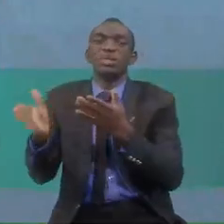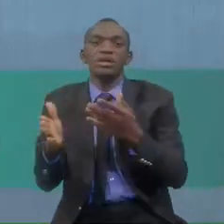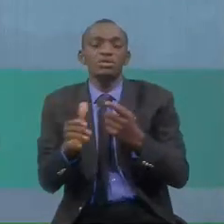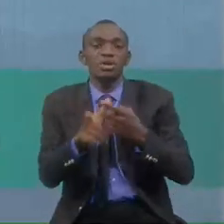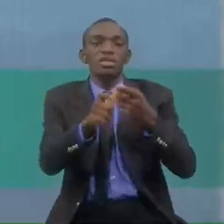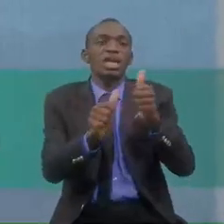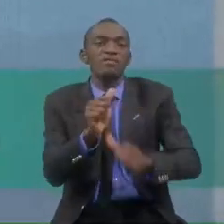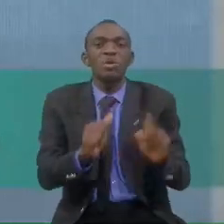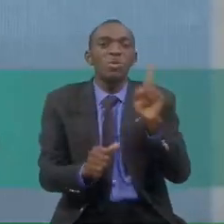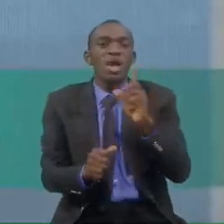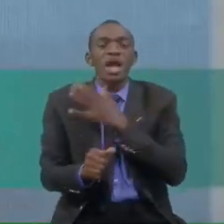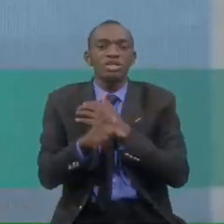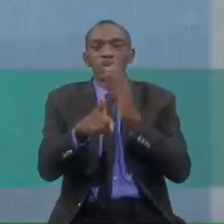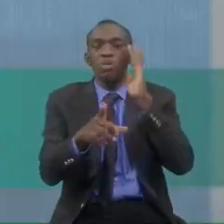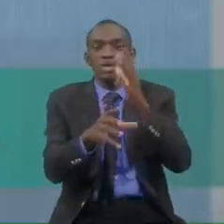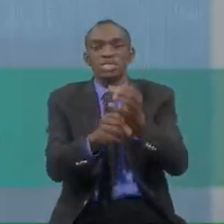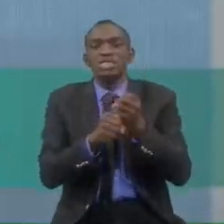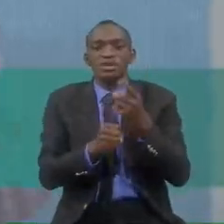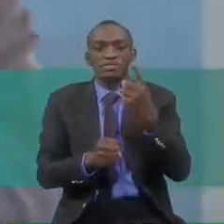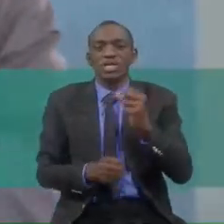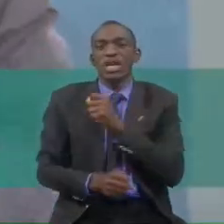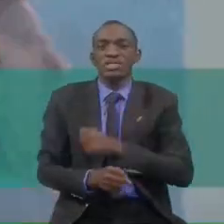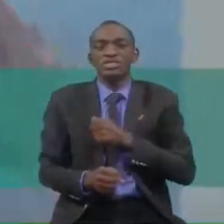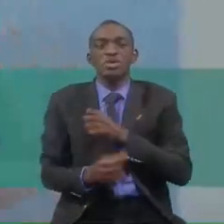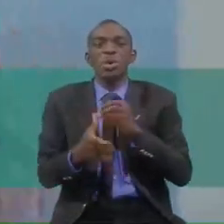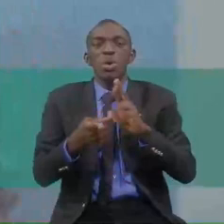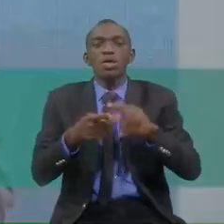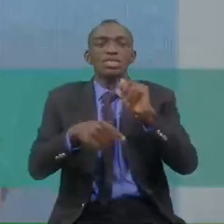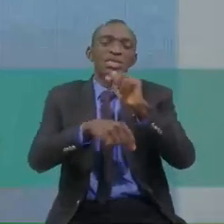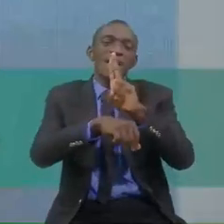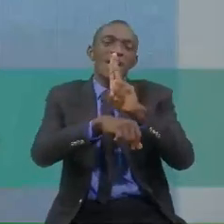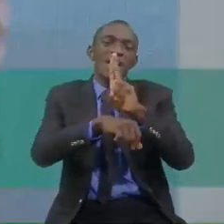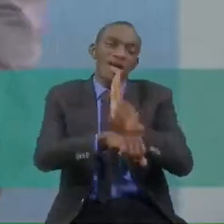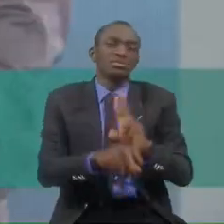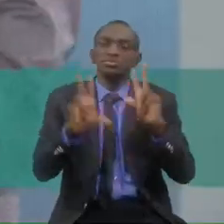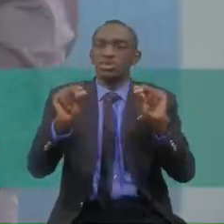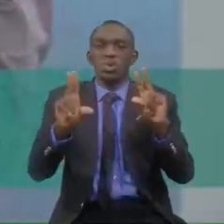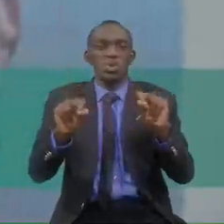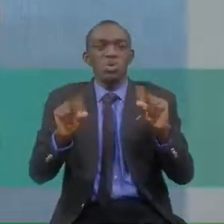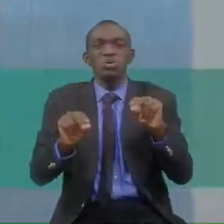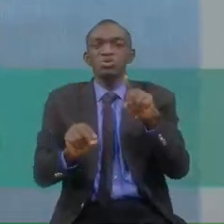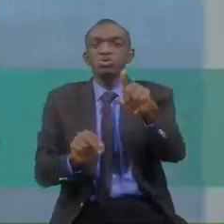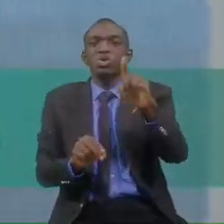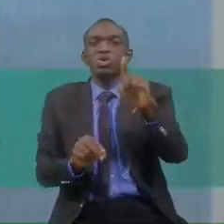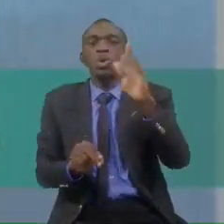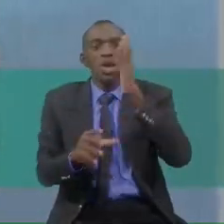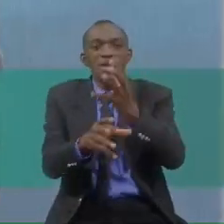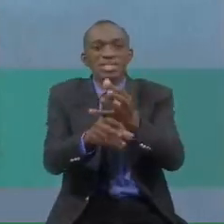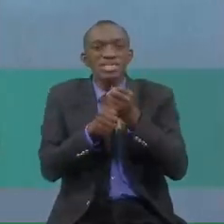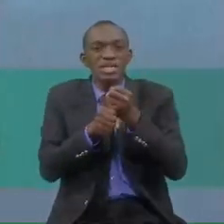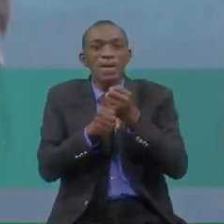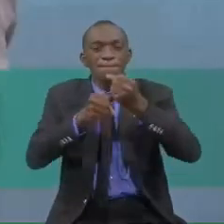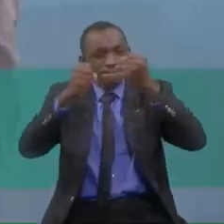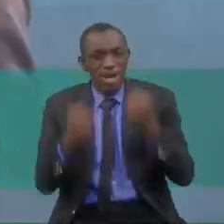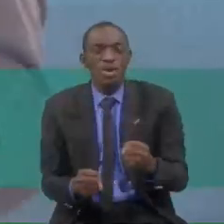Vous recevrez l'attitude d'un athlète. Non. Mais vous recevrez une puissance. S'il y a quelque